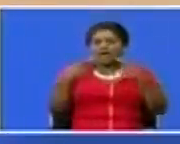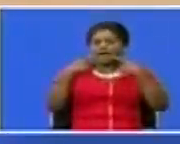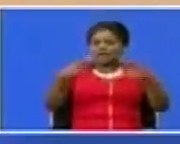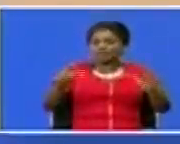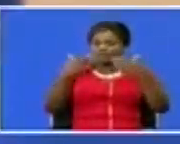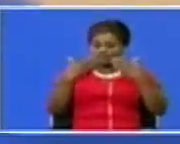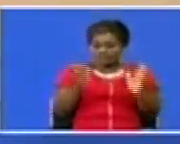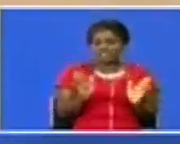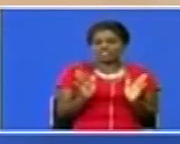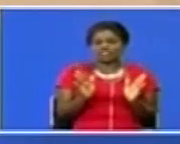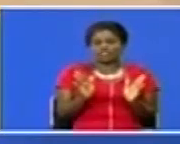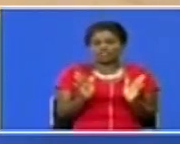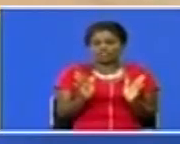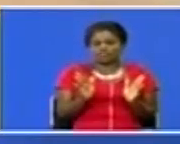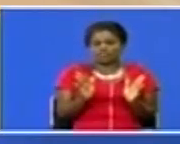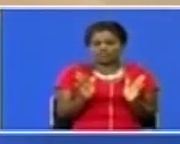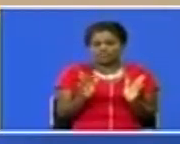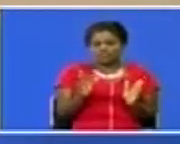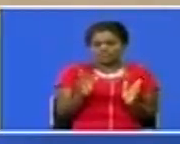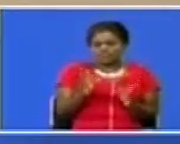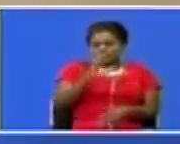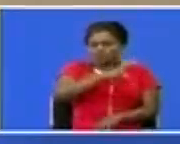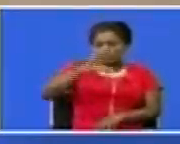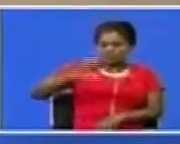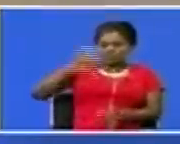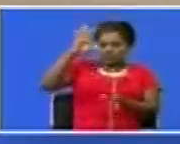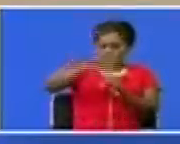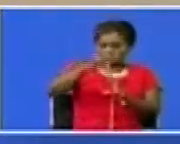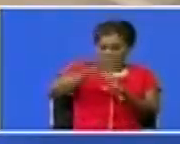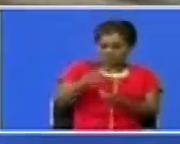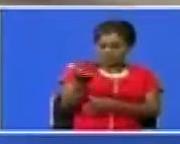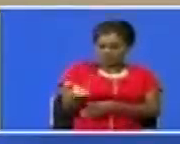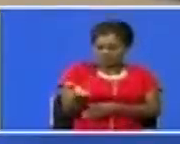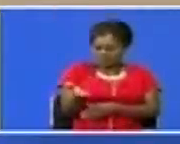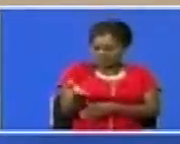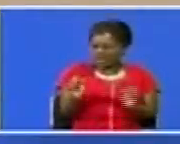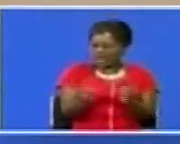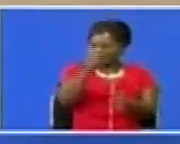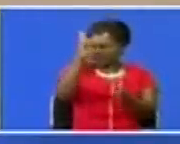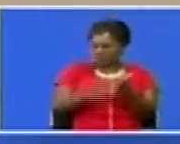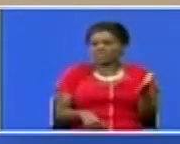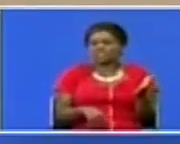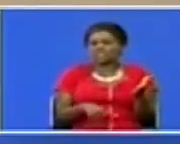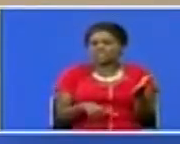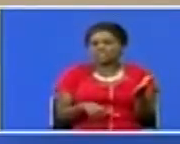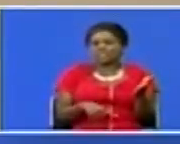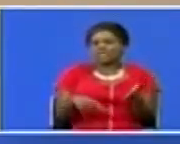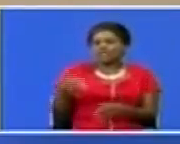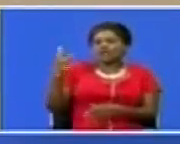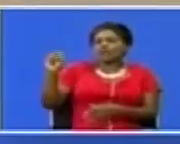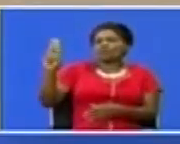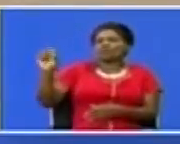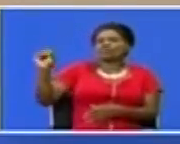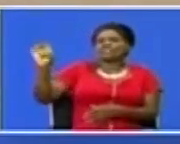matangazo ya tume hii ya uchaguzi Electoral Commission ni kwamba Yoweri Museveni